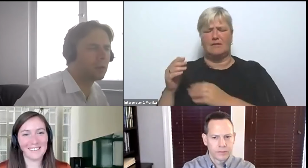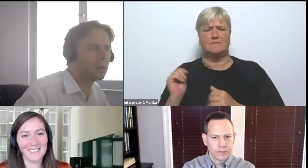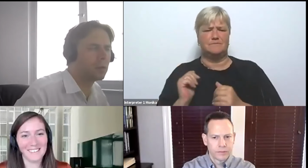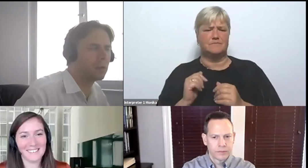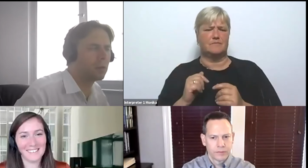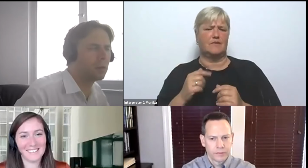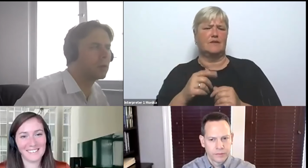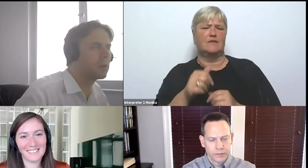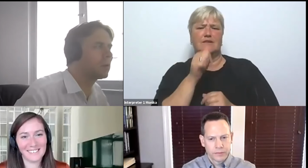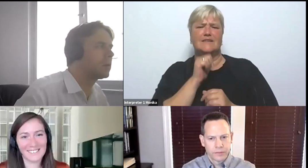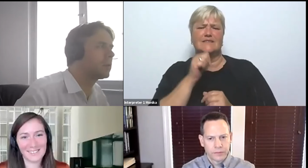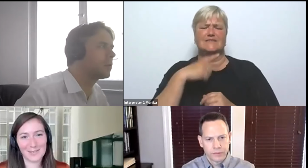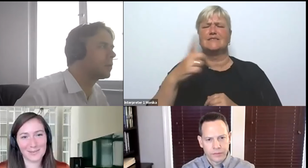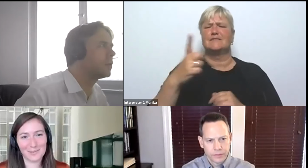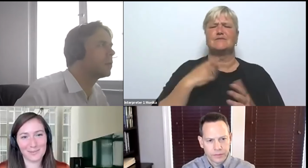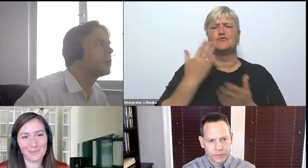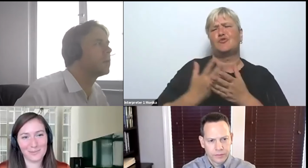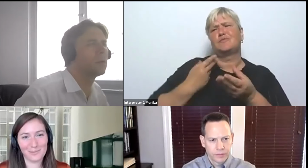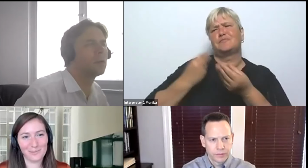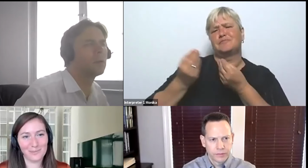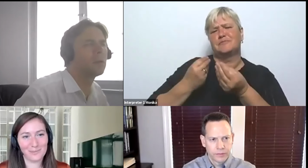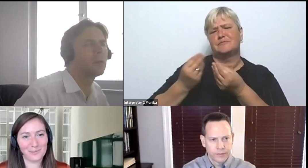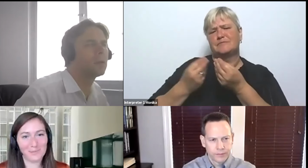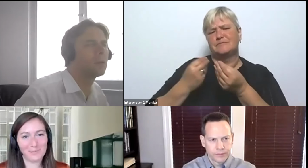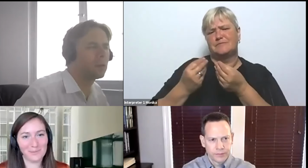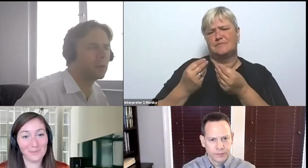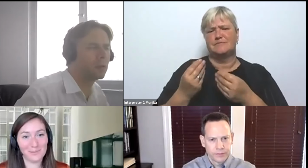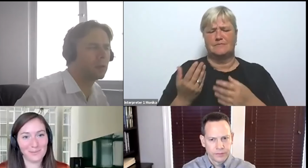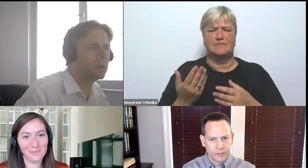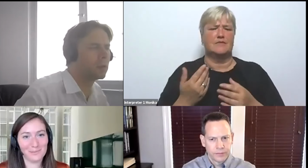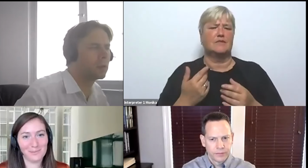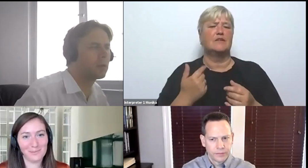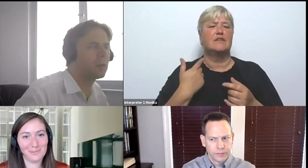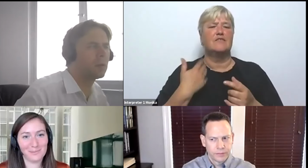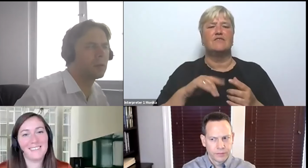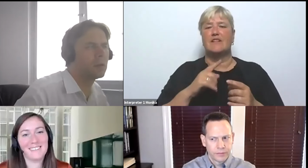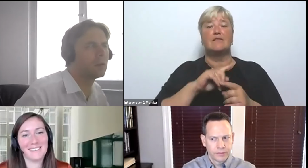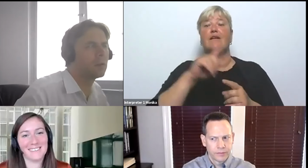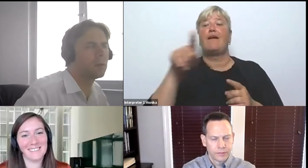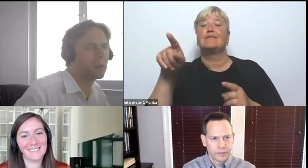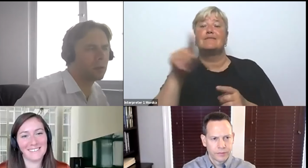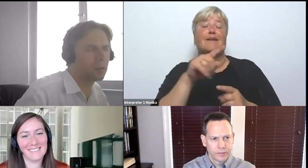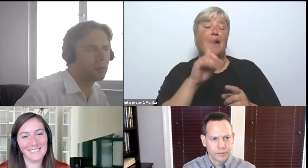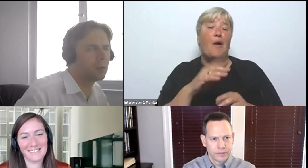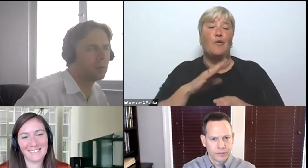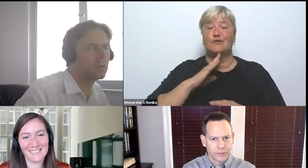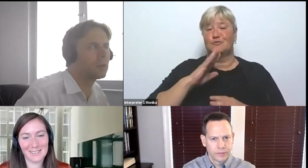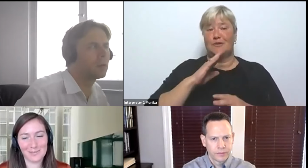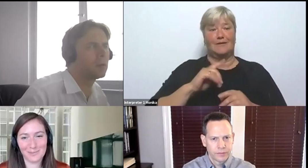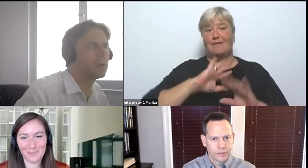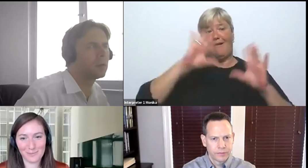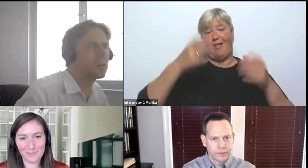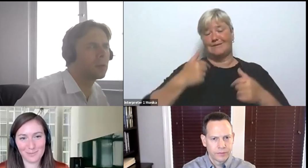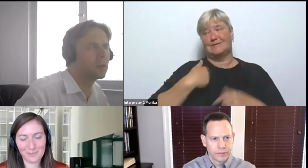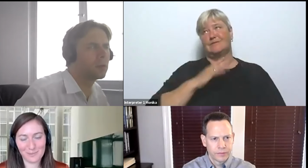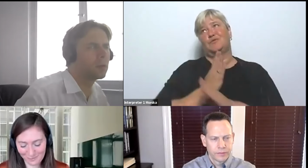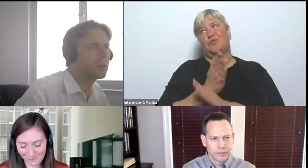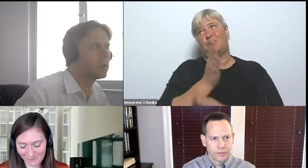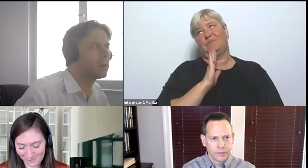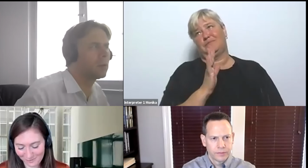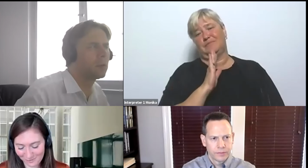von denen wir gestern und vorgestern gesprochen haben. Ich möchte nicht den anderen die ganze Zeit nehmen. Ja, wir greifen die anderen Säulen natürlich